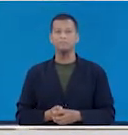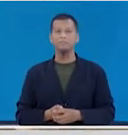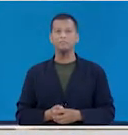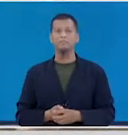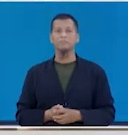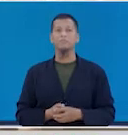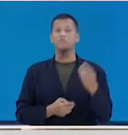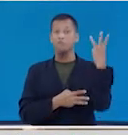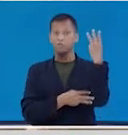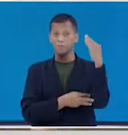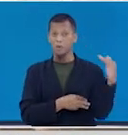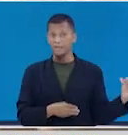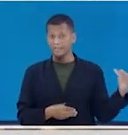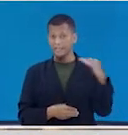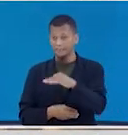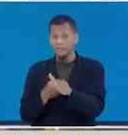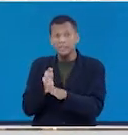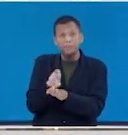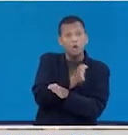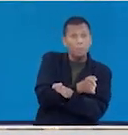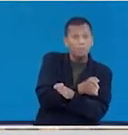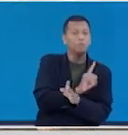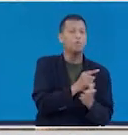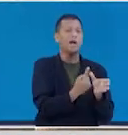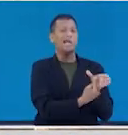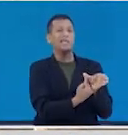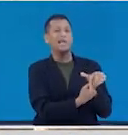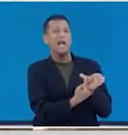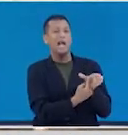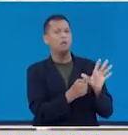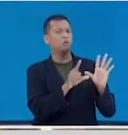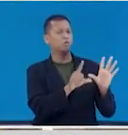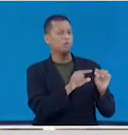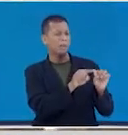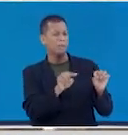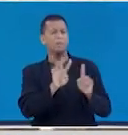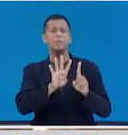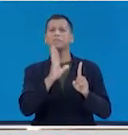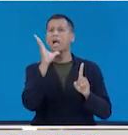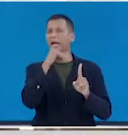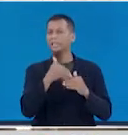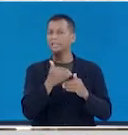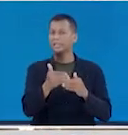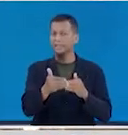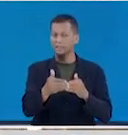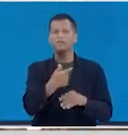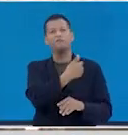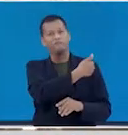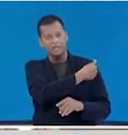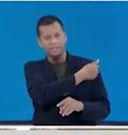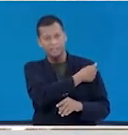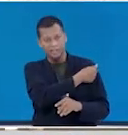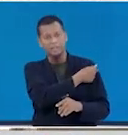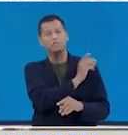ke Jakarta, ini sudah dilakukan karantina sebanyak 7 hingga 14 hari dan juga sudah divaksinasi, sehingga hewan ternak